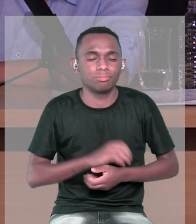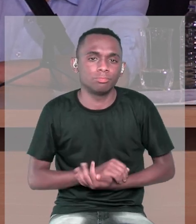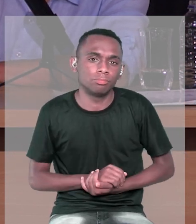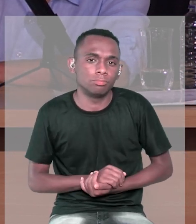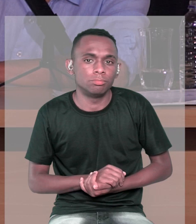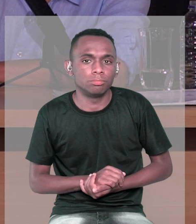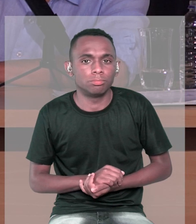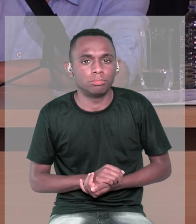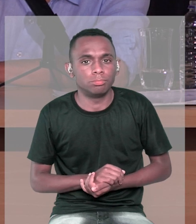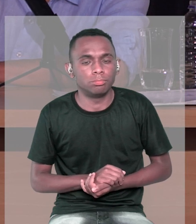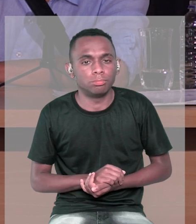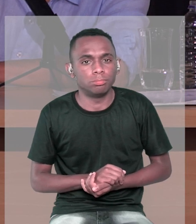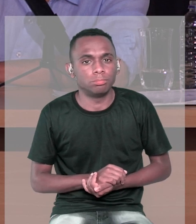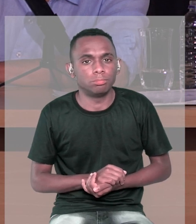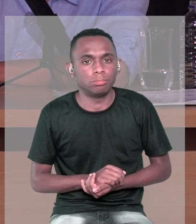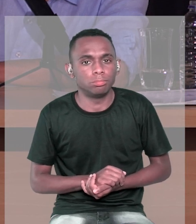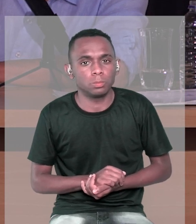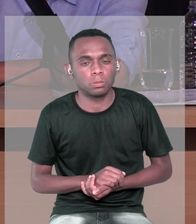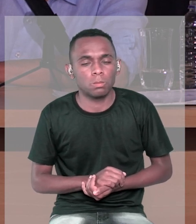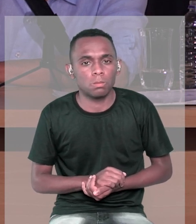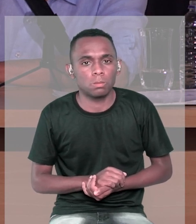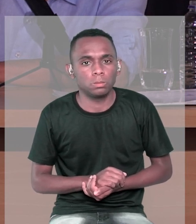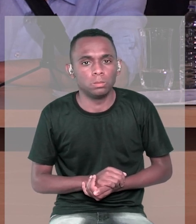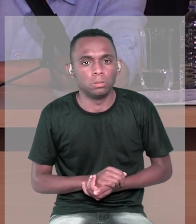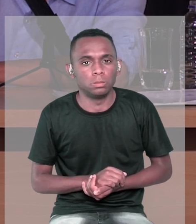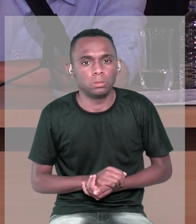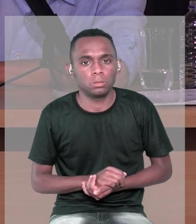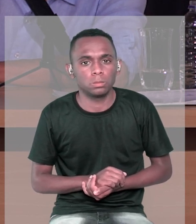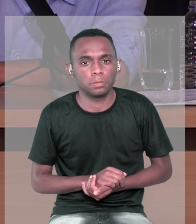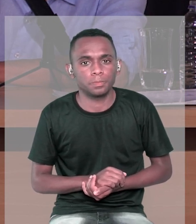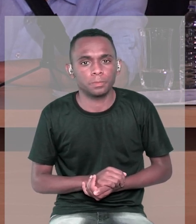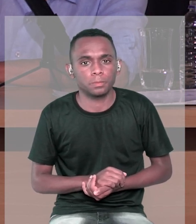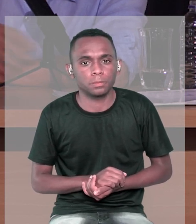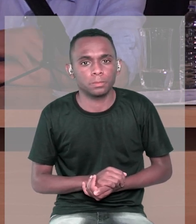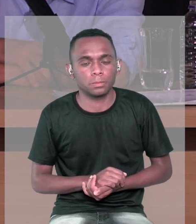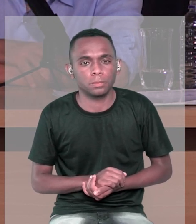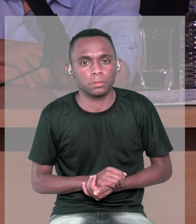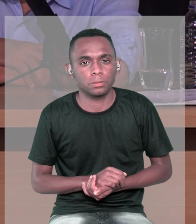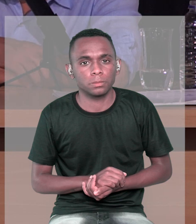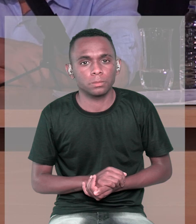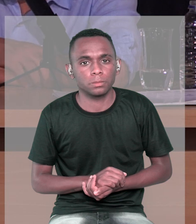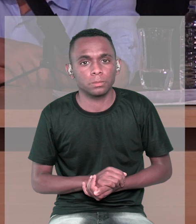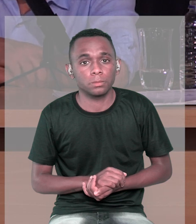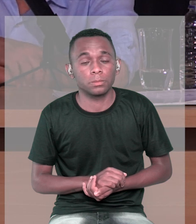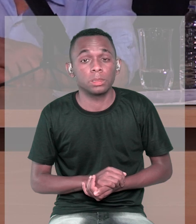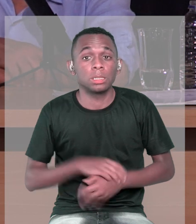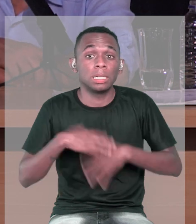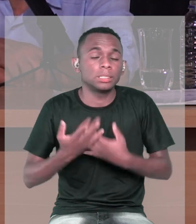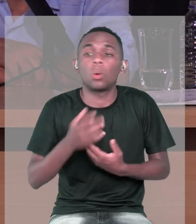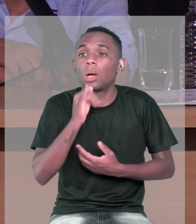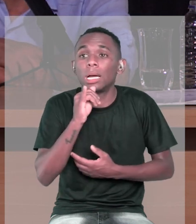psychique, vous ne pouvez pas l'effacer, mais vous pouvez bien vivre avec. O que se